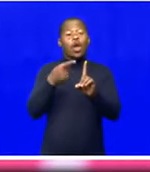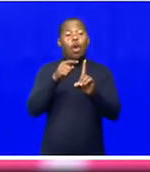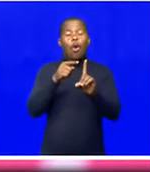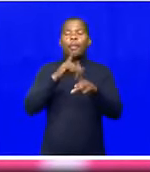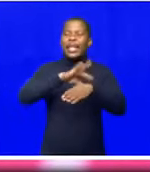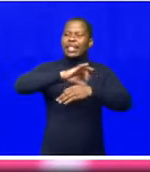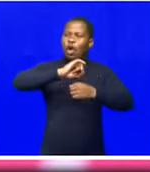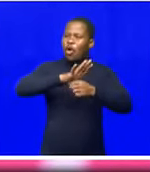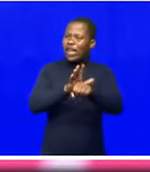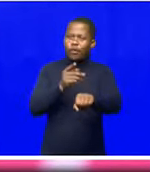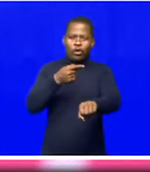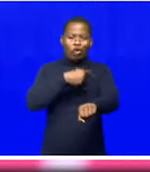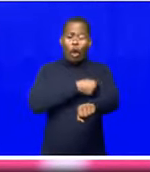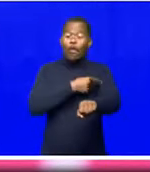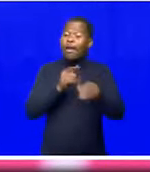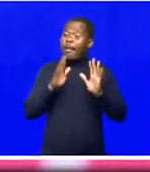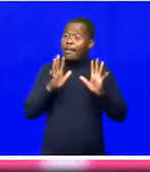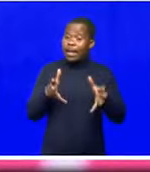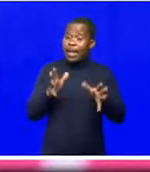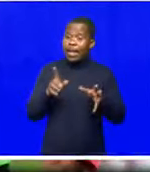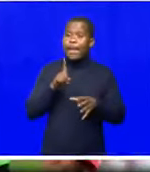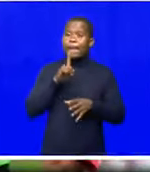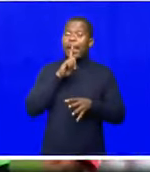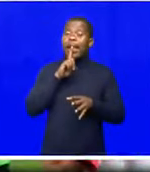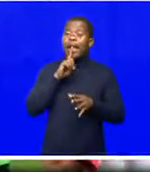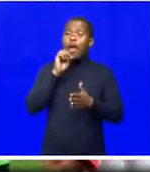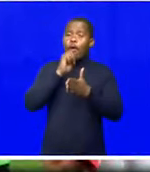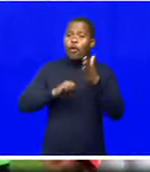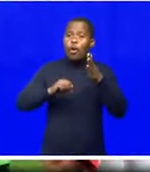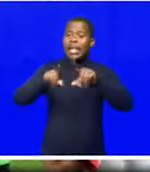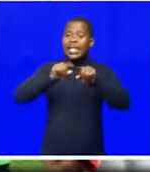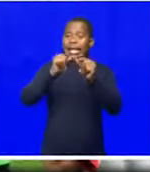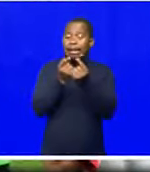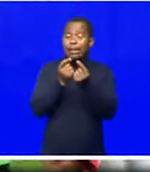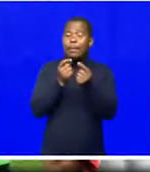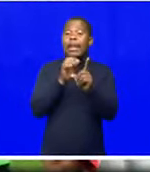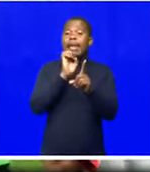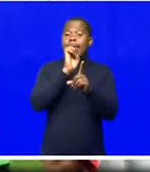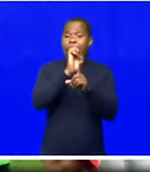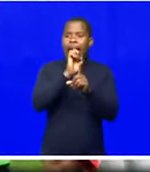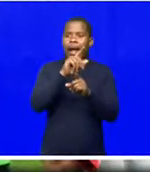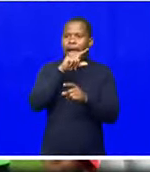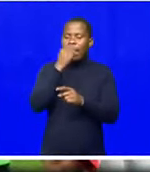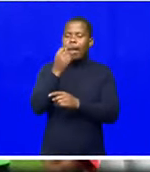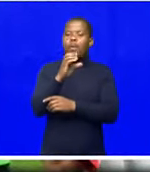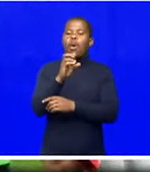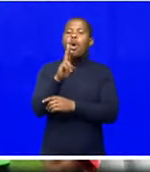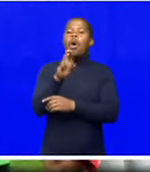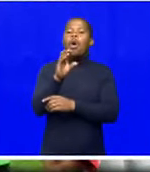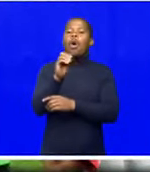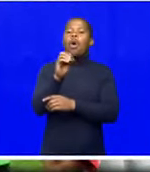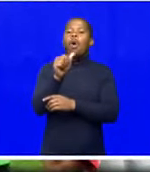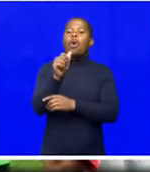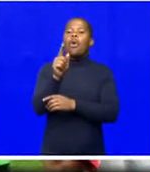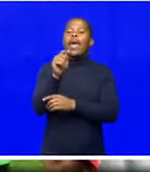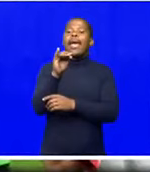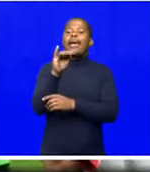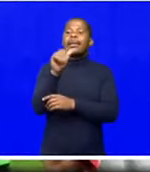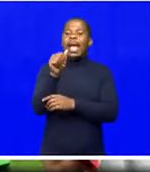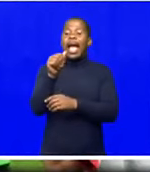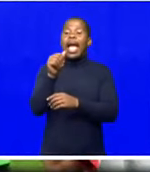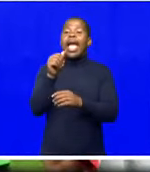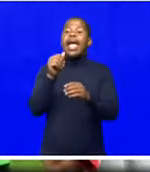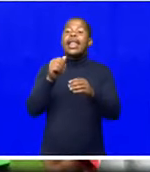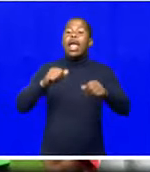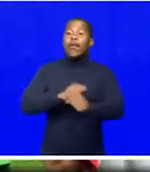lomkhuhlane utholakele ukuthi unawo lomkhuhlane nakabuye kodlala elikhethelwa lakubo laseCroatia lapho khona lincobe nalidlala neRussia